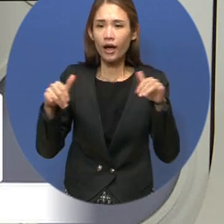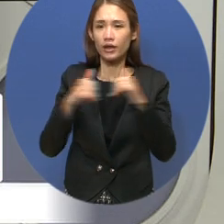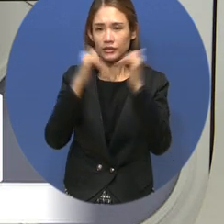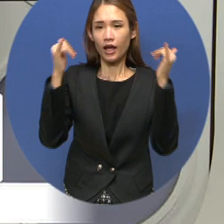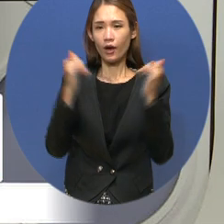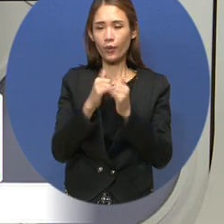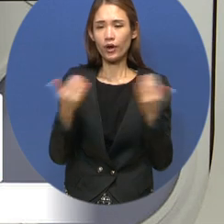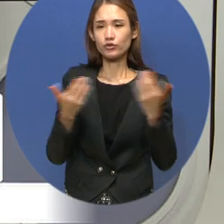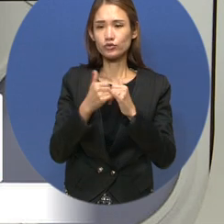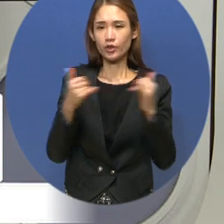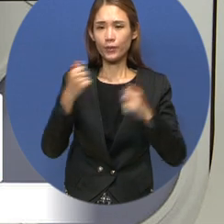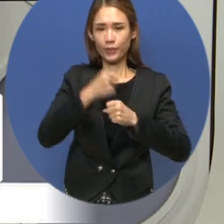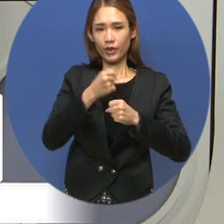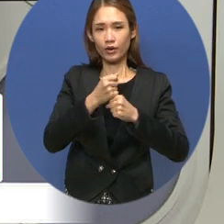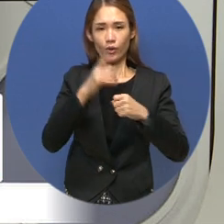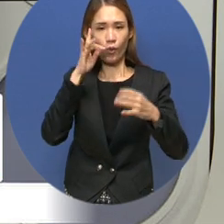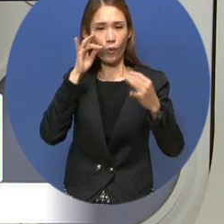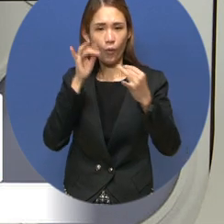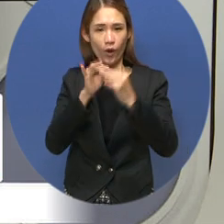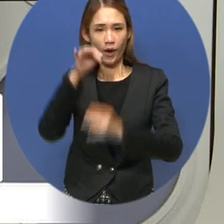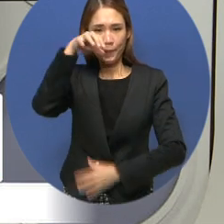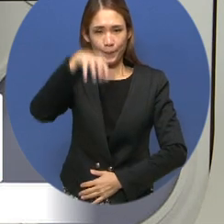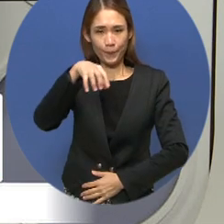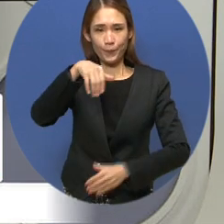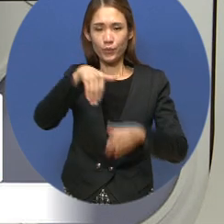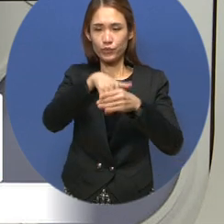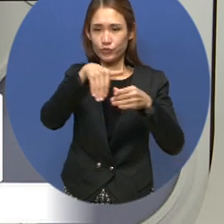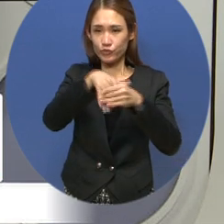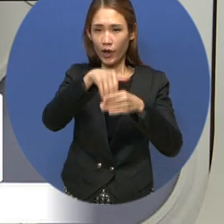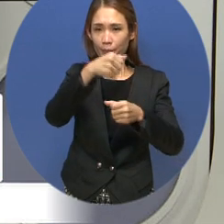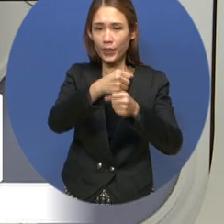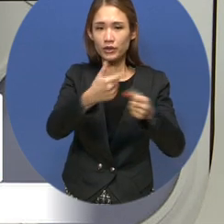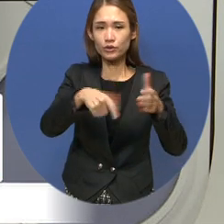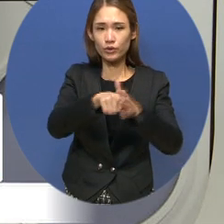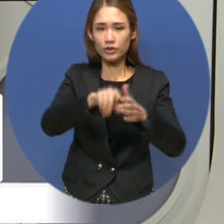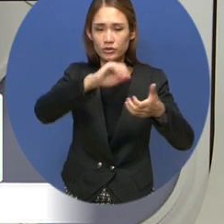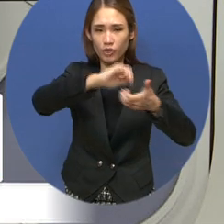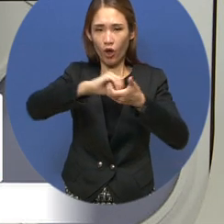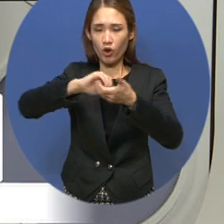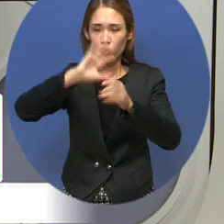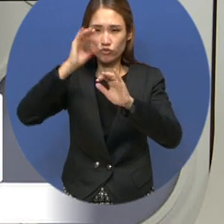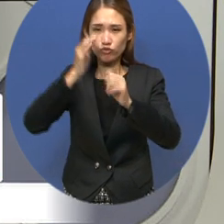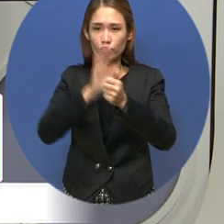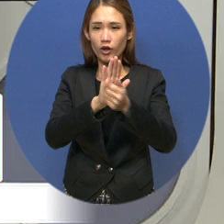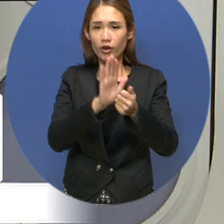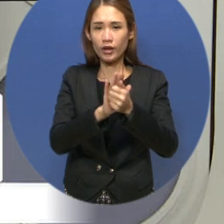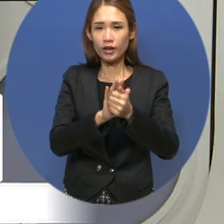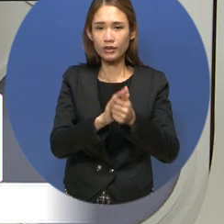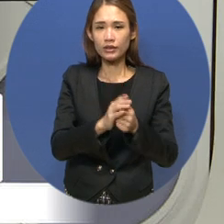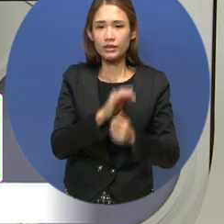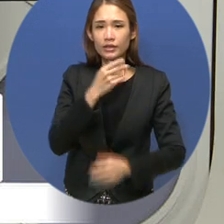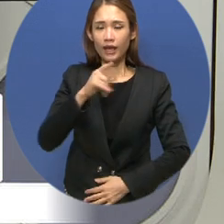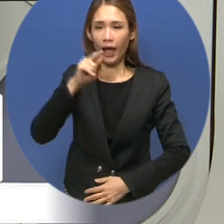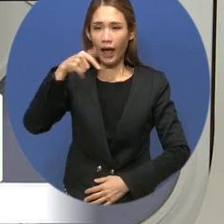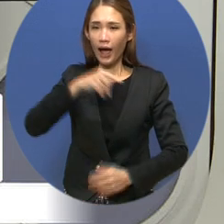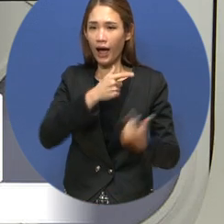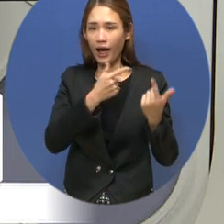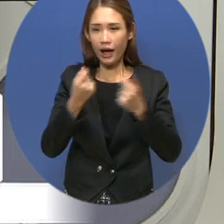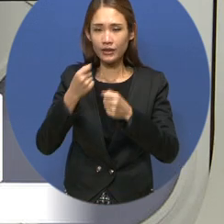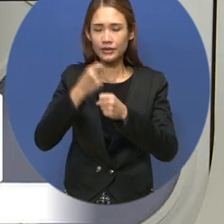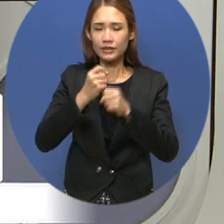살아가는 앤 장애 공간 문화를 조성하기 위한 정기 후원 캠페인 다 같음 캠페인을 시작했습니다